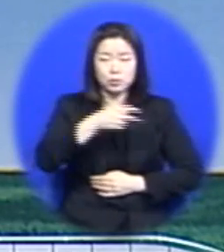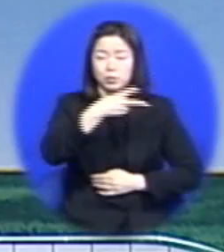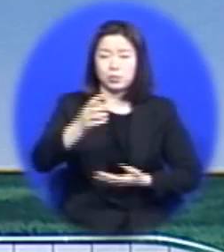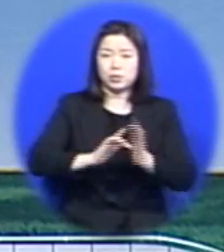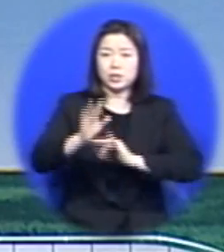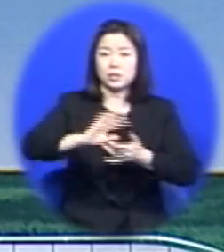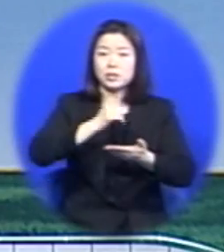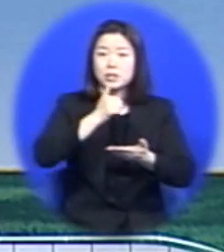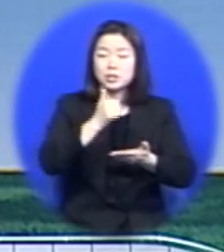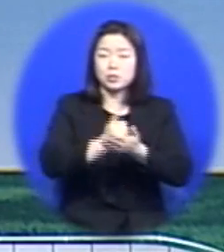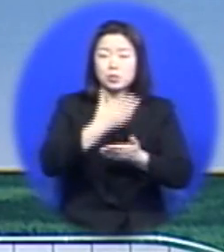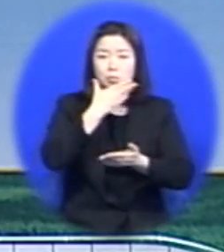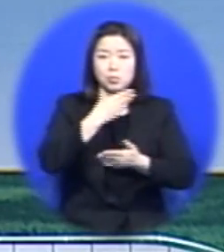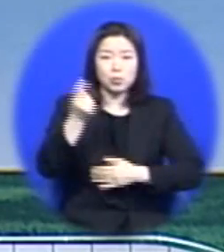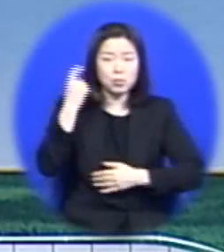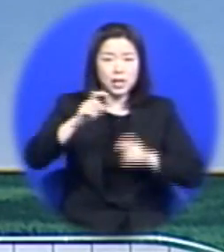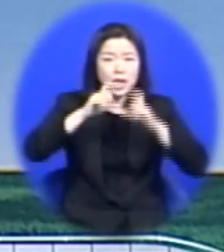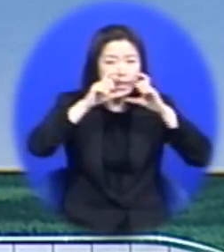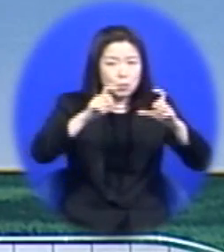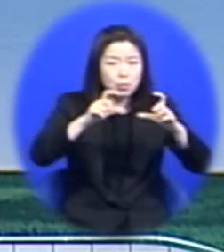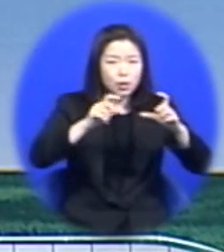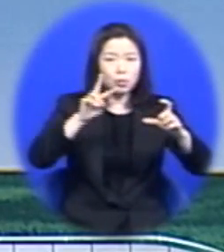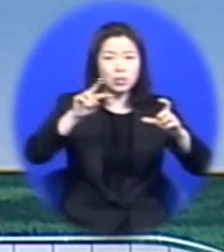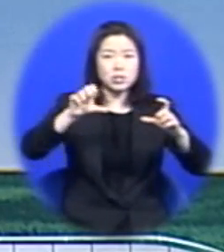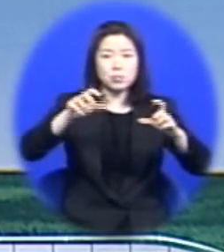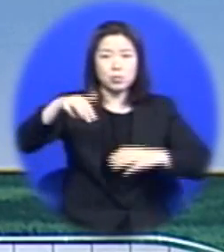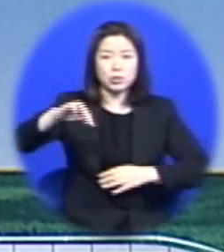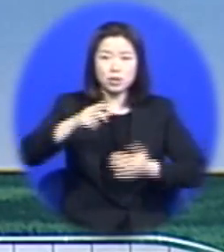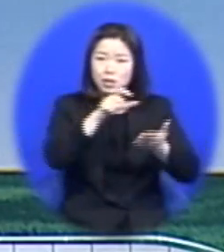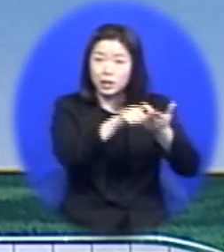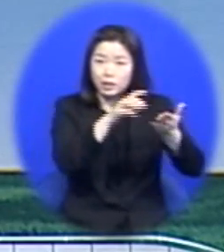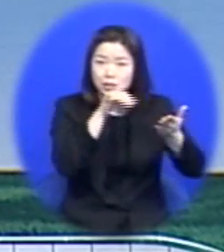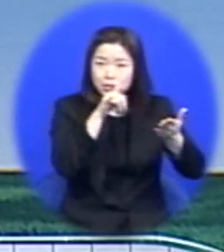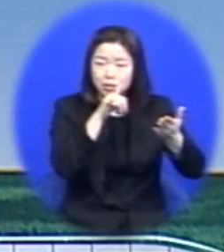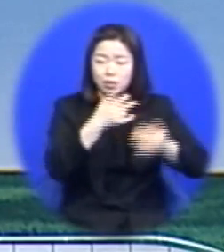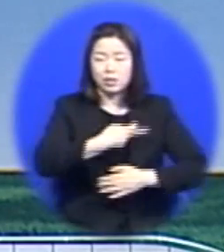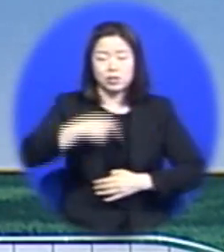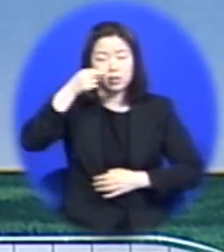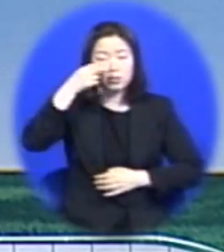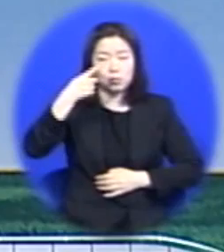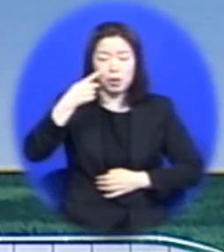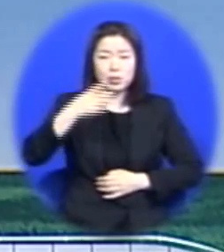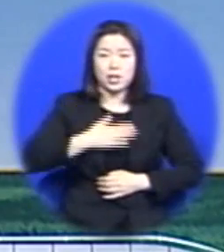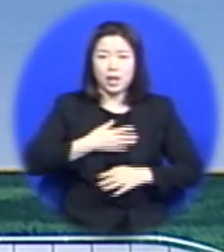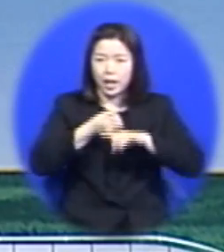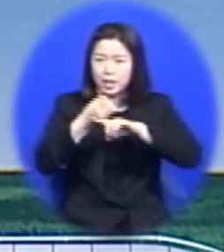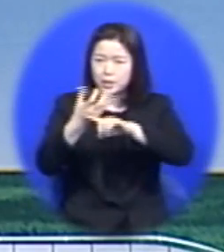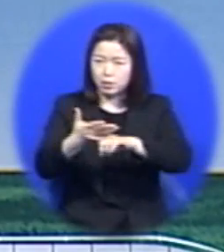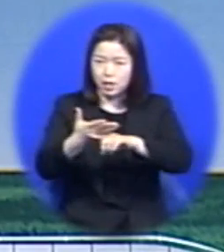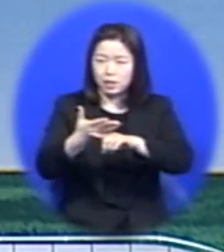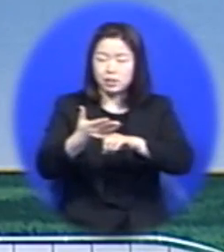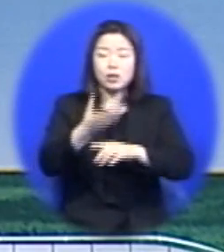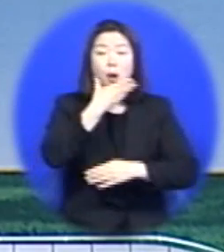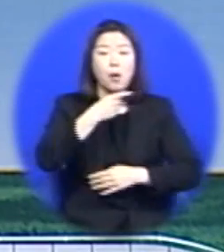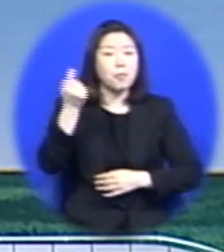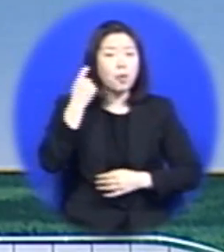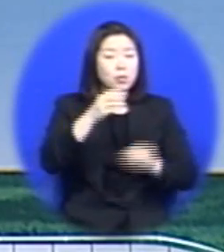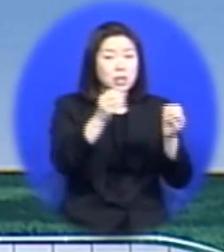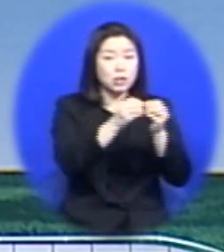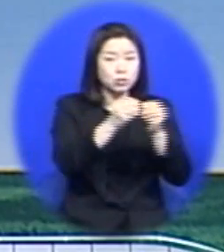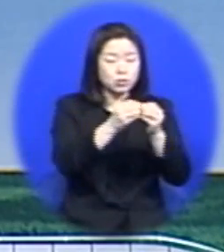관한 선포라고 25절에서 말씀했는데 사도 바울이 내가 전하는 복음이라고 했던 이